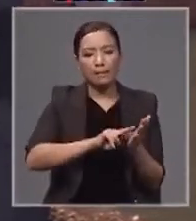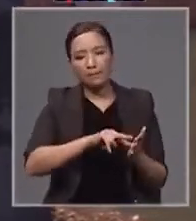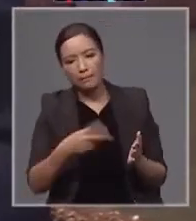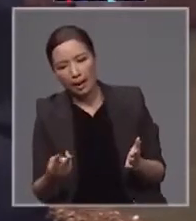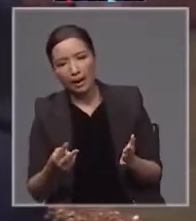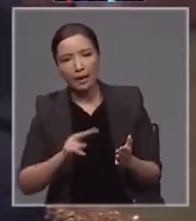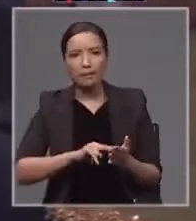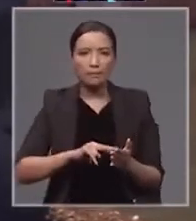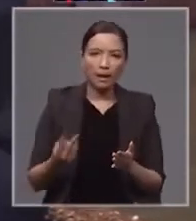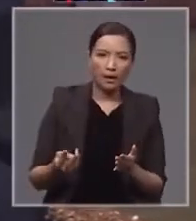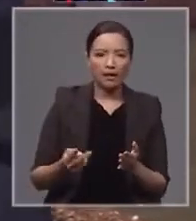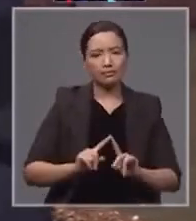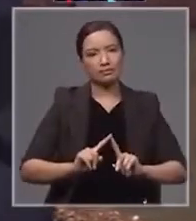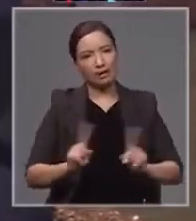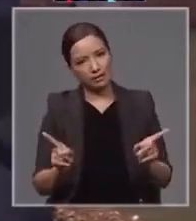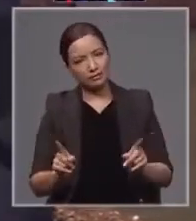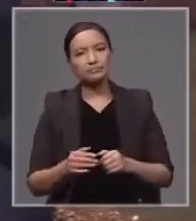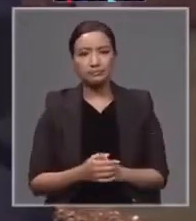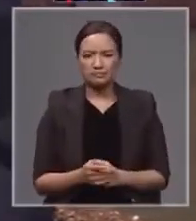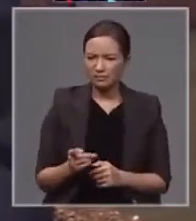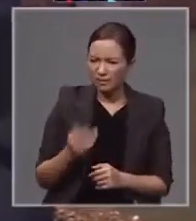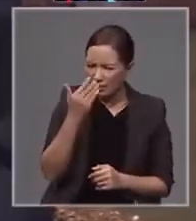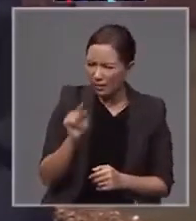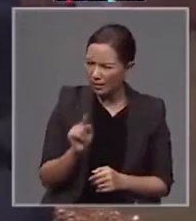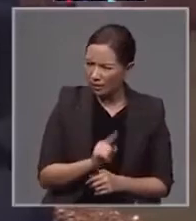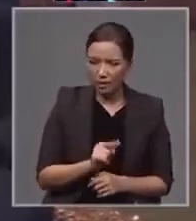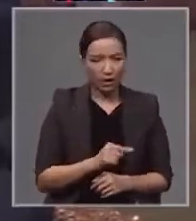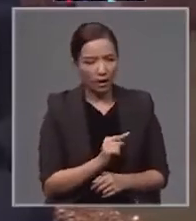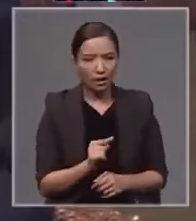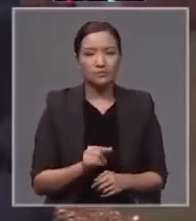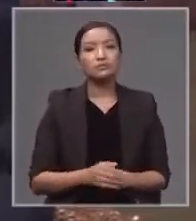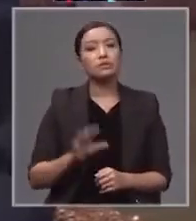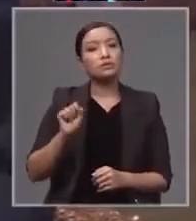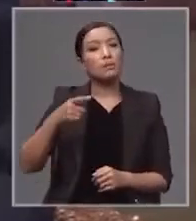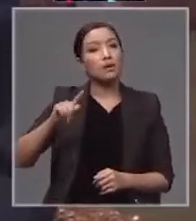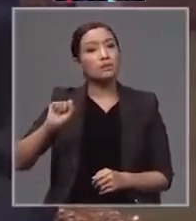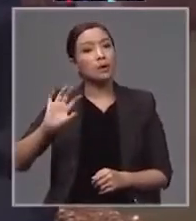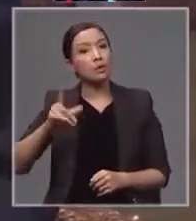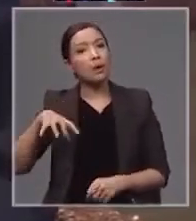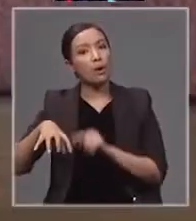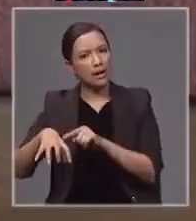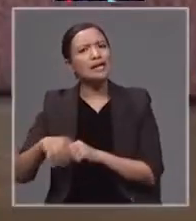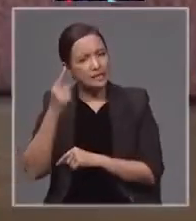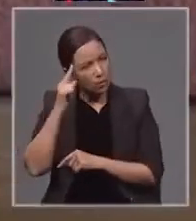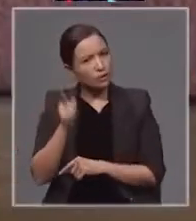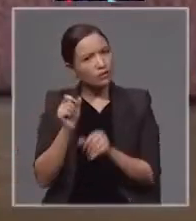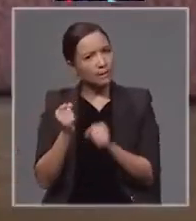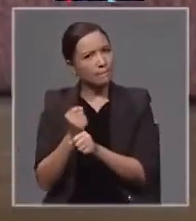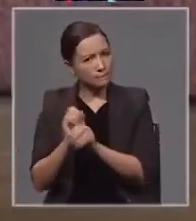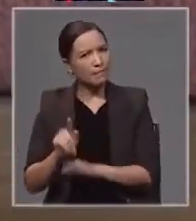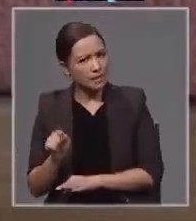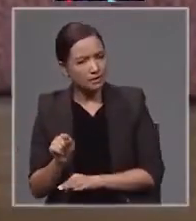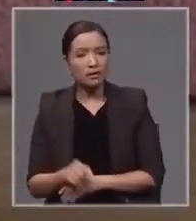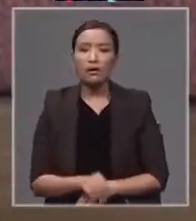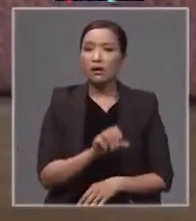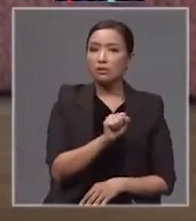มันก็เลยเกิดการทักท้วงกันทางสปสช.เนี่ยคิดว่า ต้องทำแบบนี ้ แต่สตง.บอกไม่